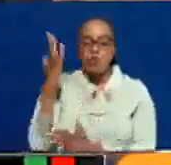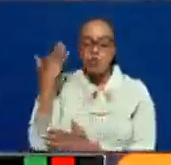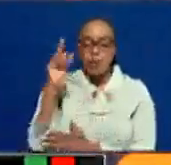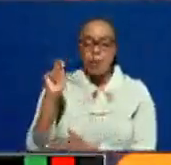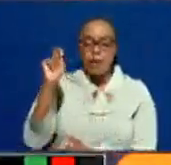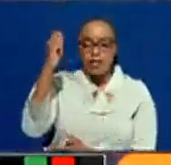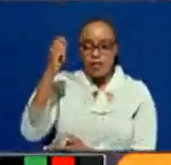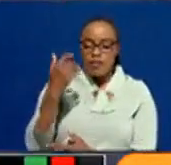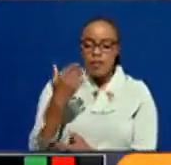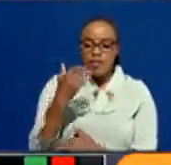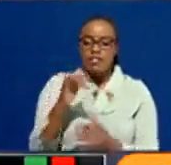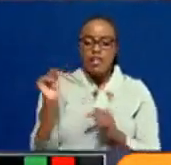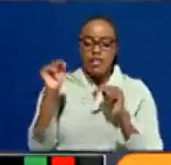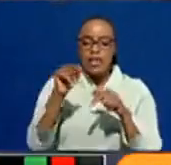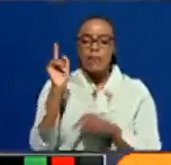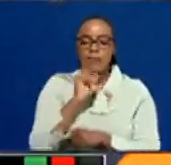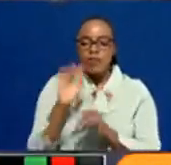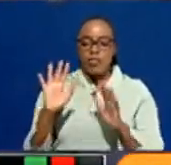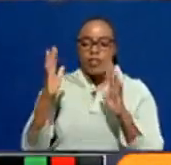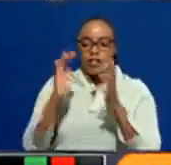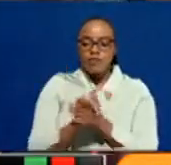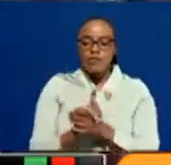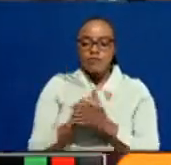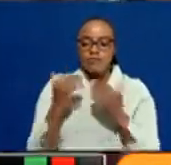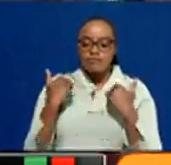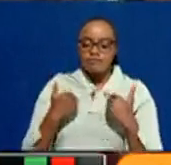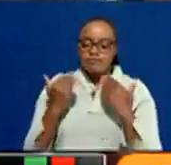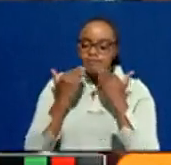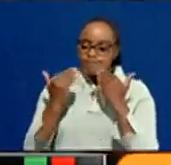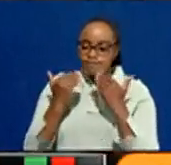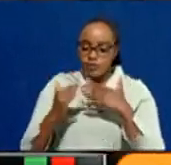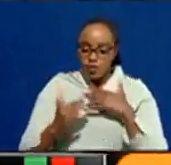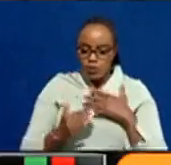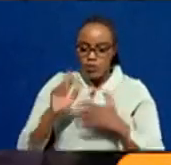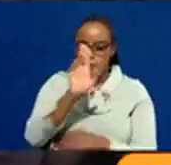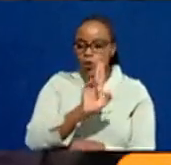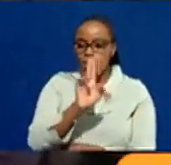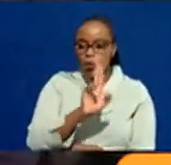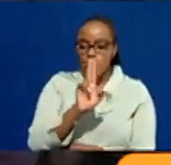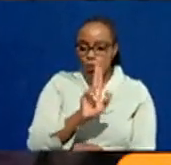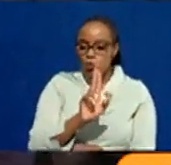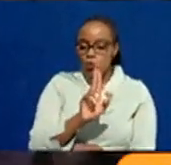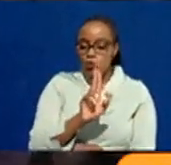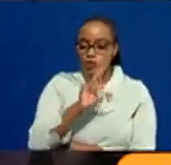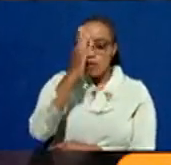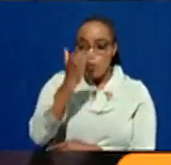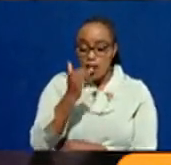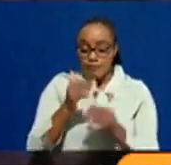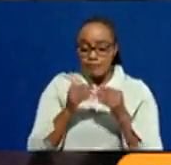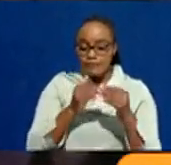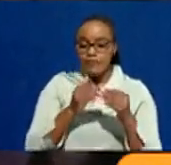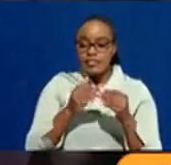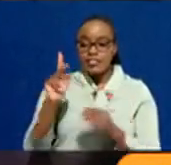of state present at the ceremony. Namshukuru Mheshimiwa Uhuru Kenyatta kwa kuongoza